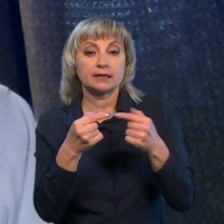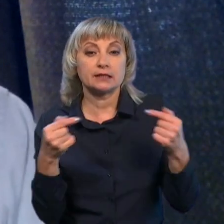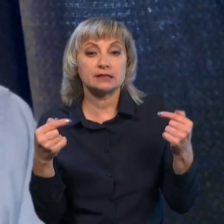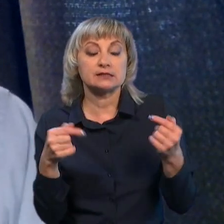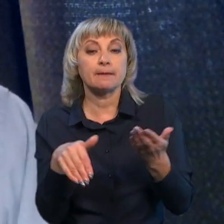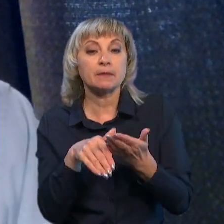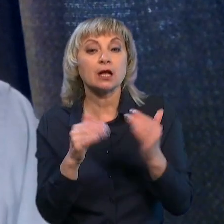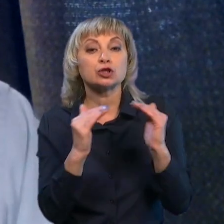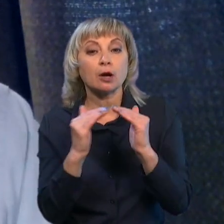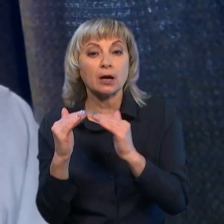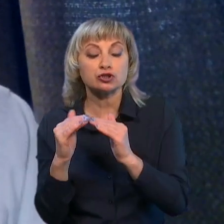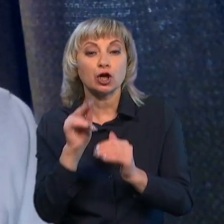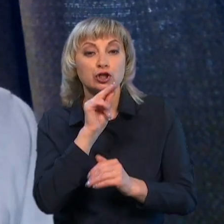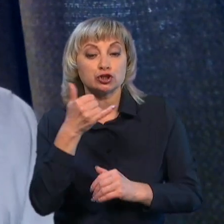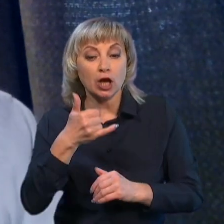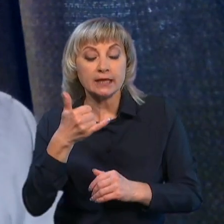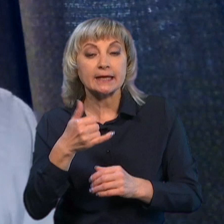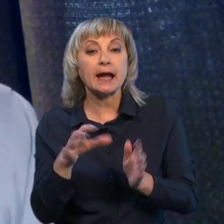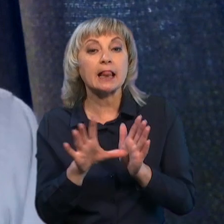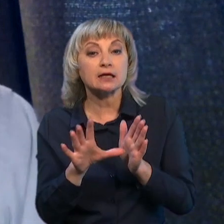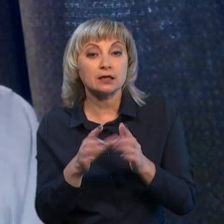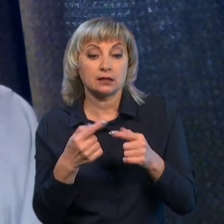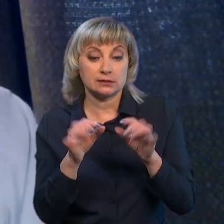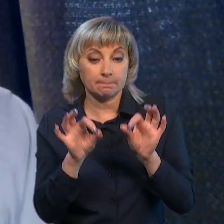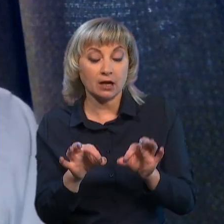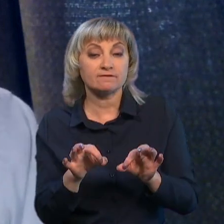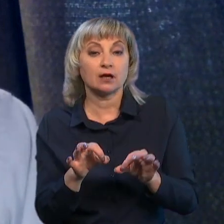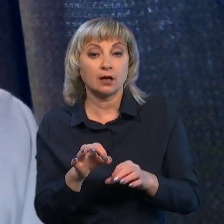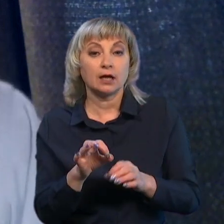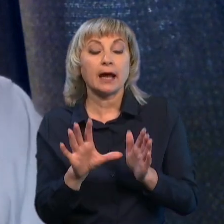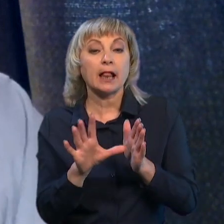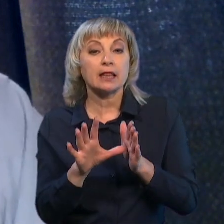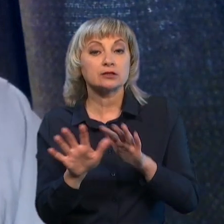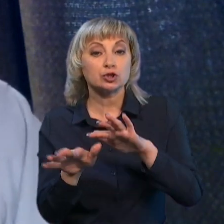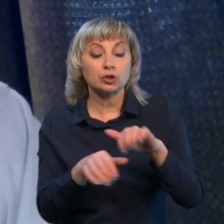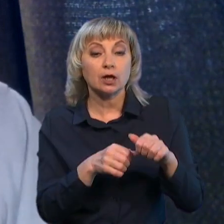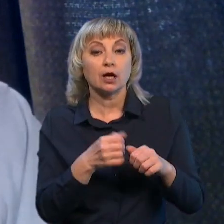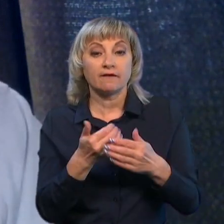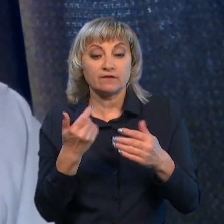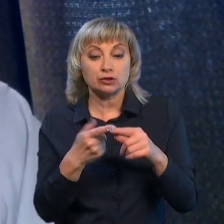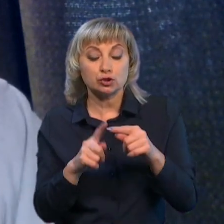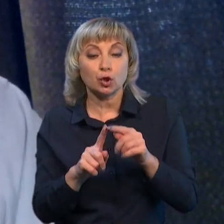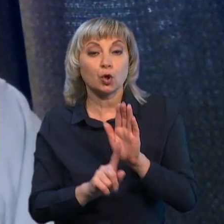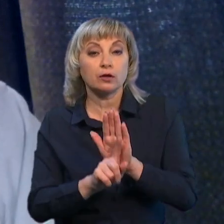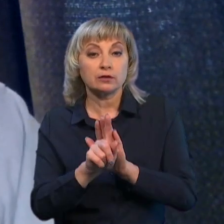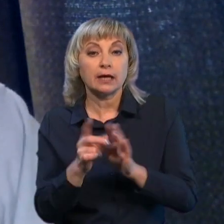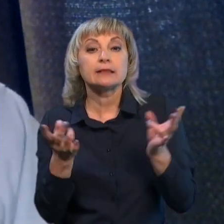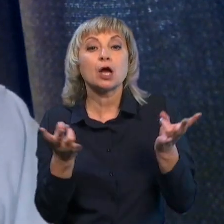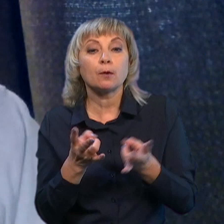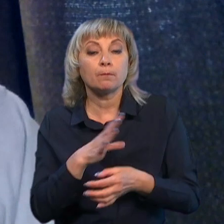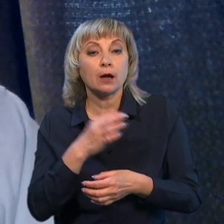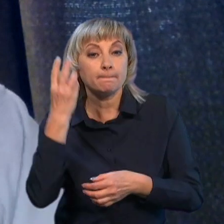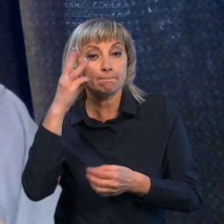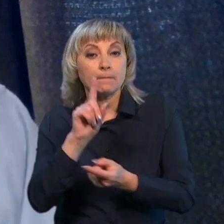прилади домашні, там дуже чайник електричний. Так, це правда, да, вони звичайно забирають ресурс, і від цього вже відштовхувалися, щоб необхідно було